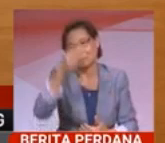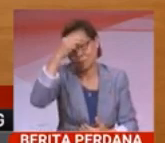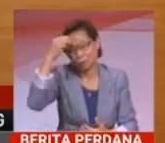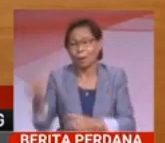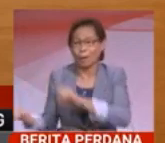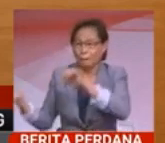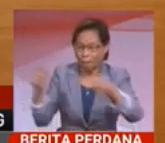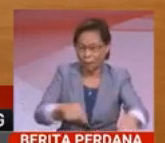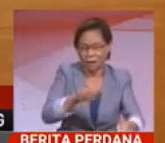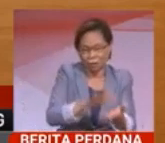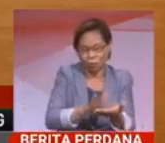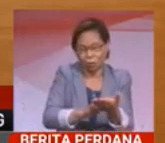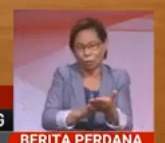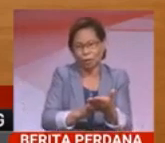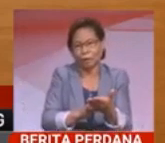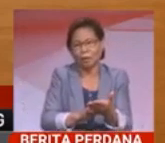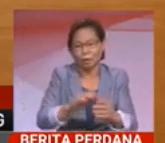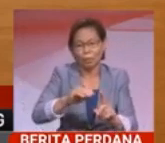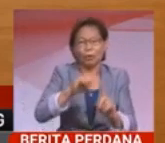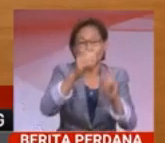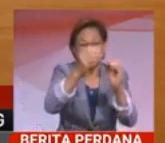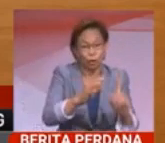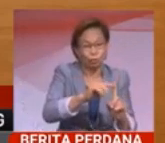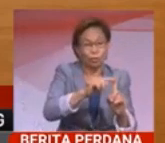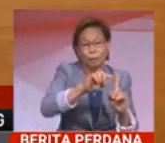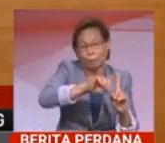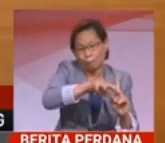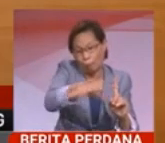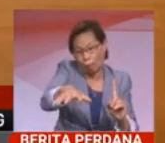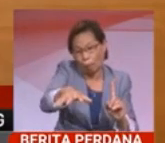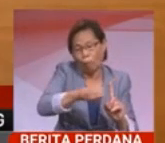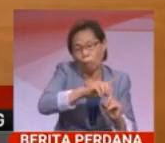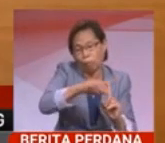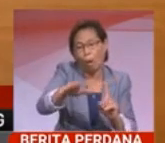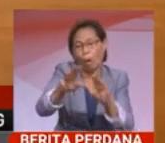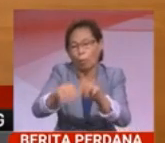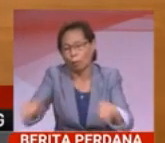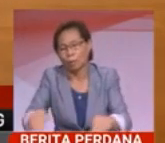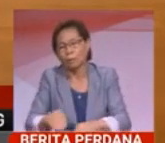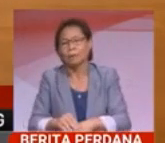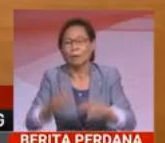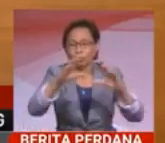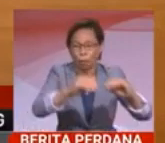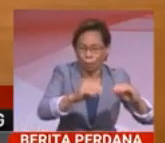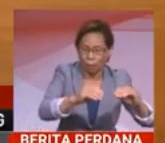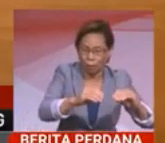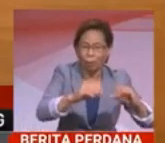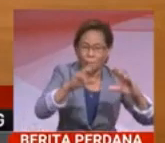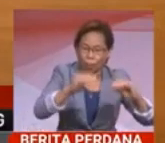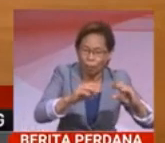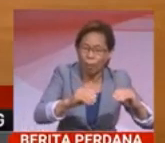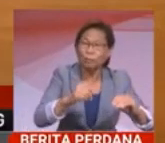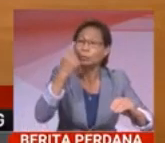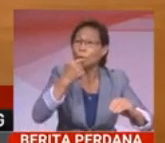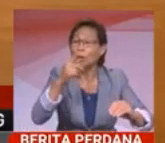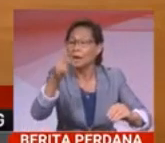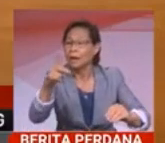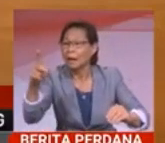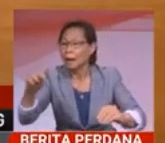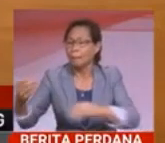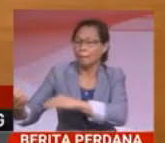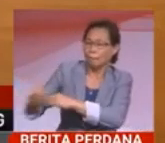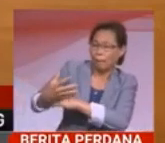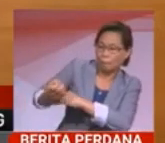ke sekolah menjangkiti murid jadi misrad hal ini atas nasihat keke